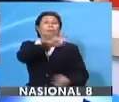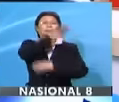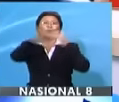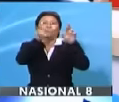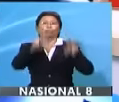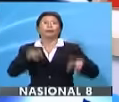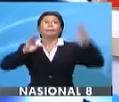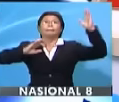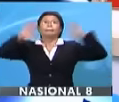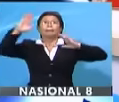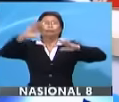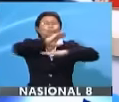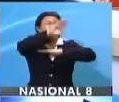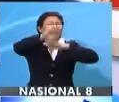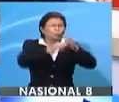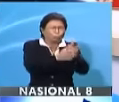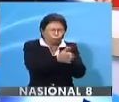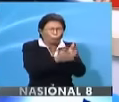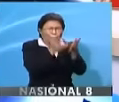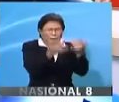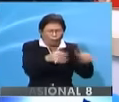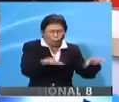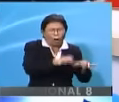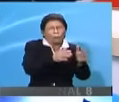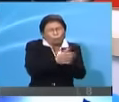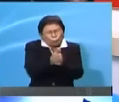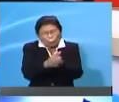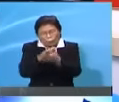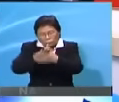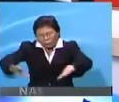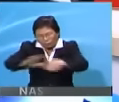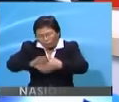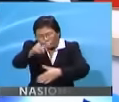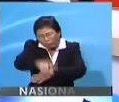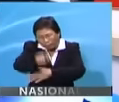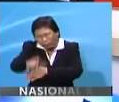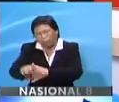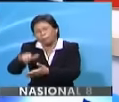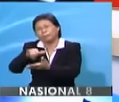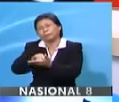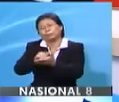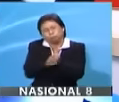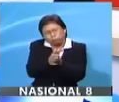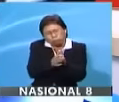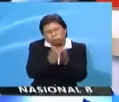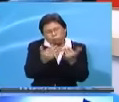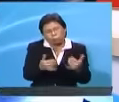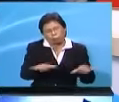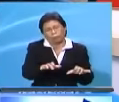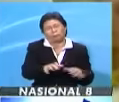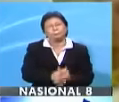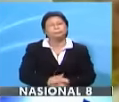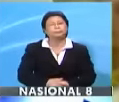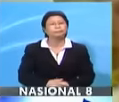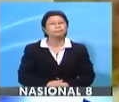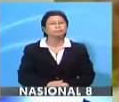rakyat. Beliau berkata segala usaha sedang dilakukan untuk menyelamatkan mangsa terlibat.